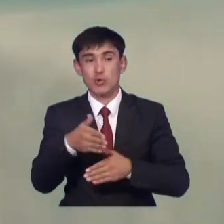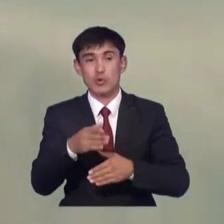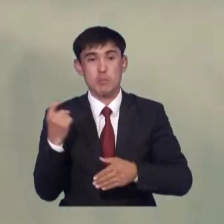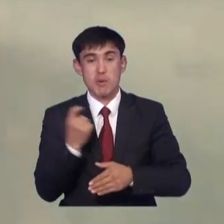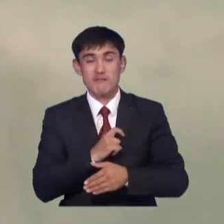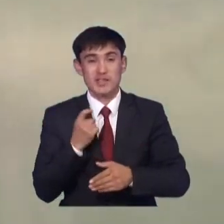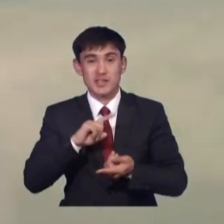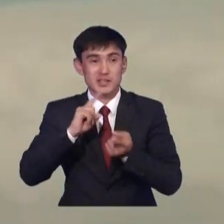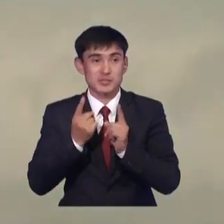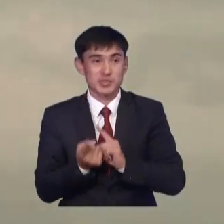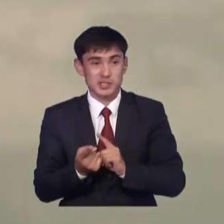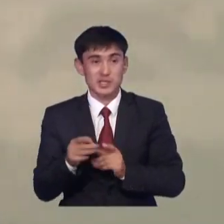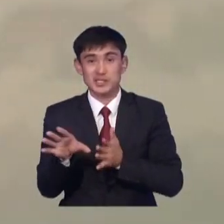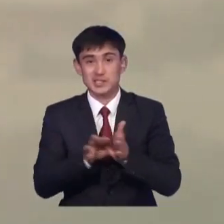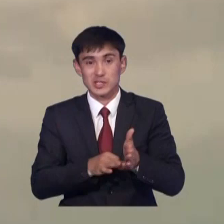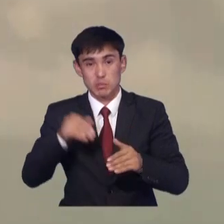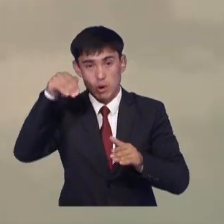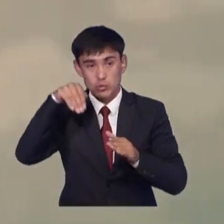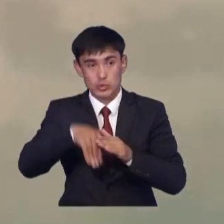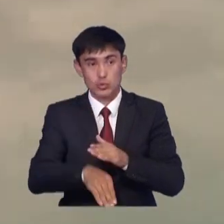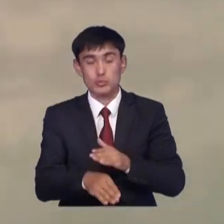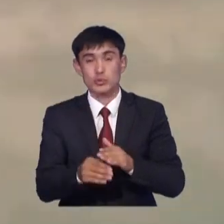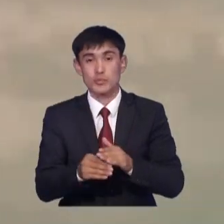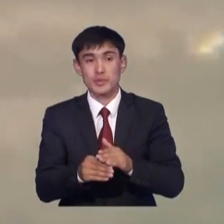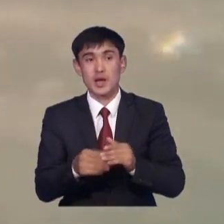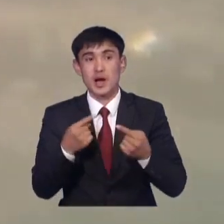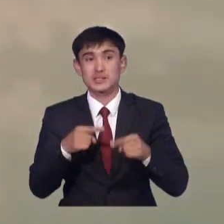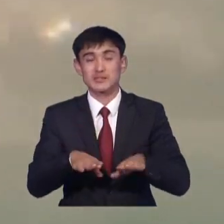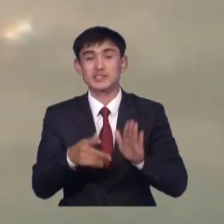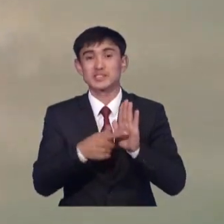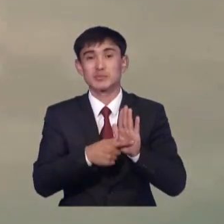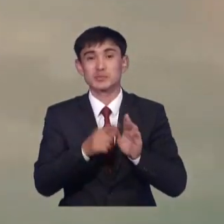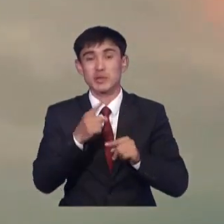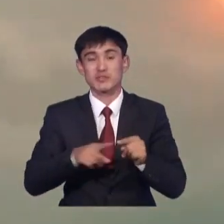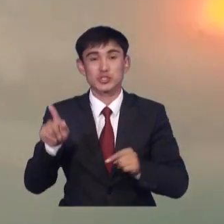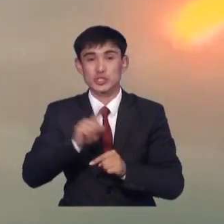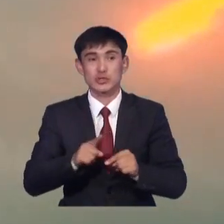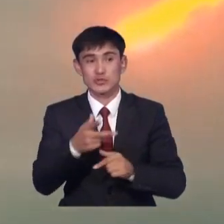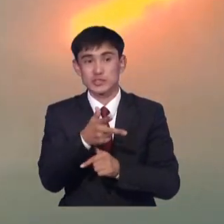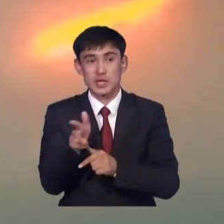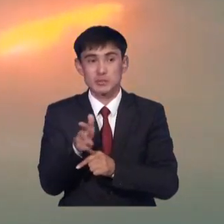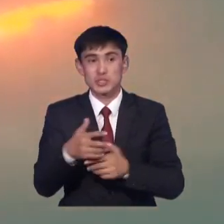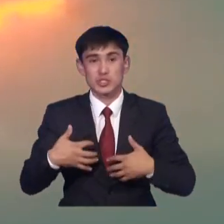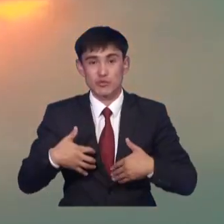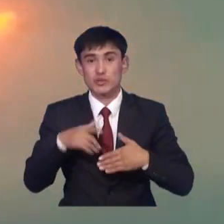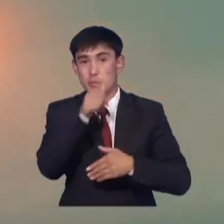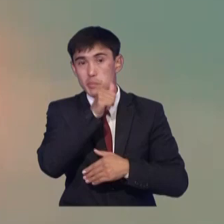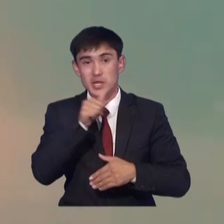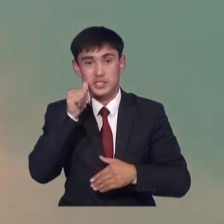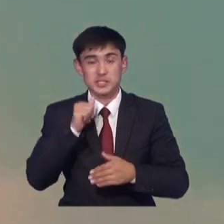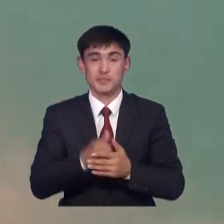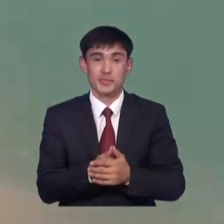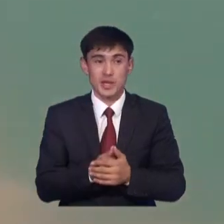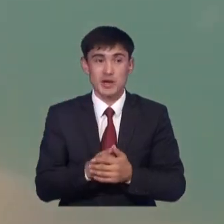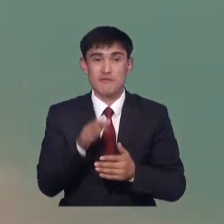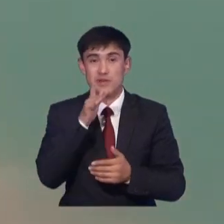рыбы кардинально изменилось. Она сразу погрузилась на глубину. На оставшихся 7,5 часов записи животное прячется вдалеке от